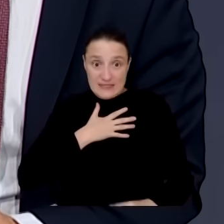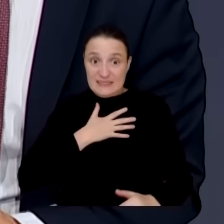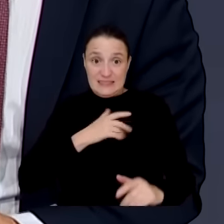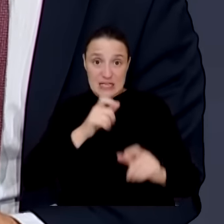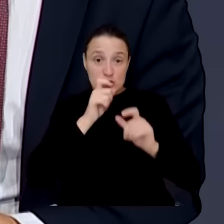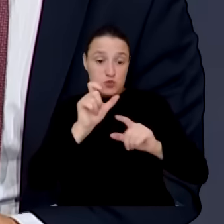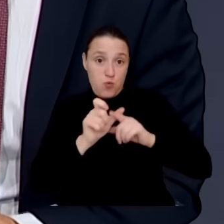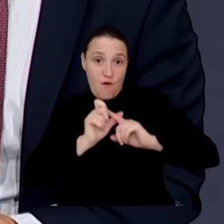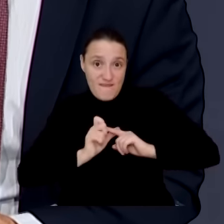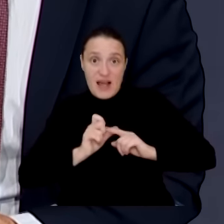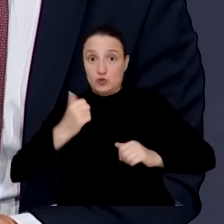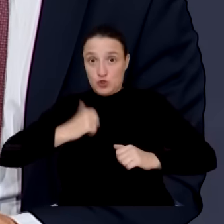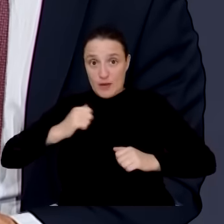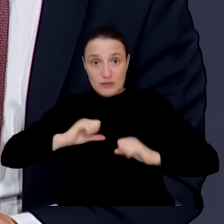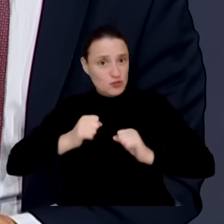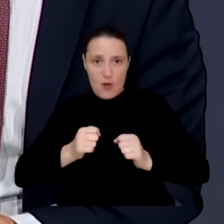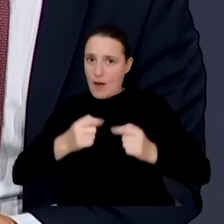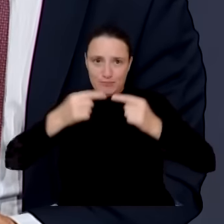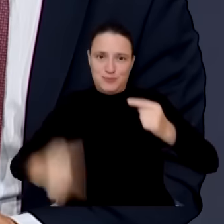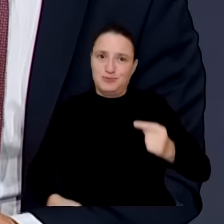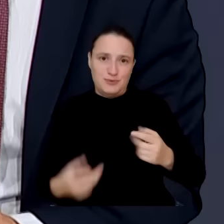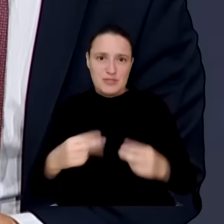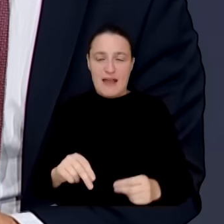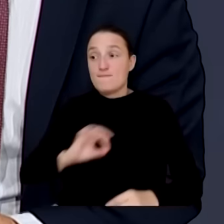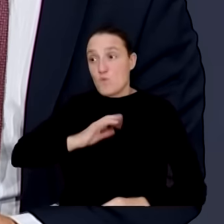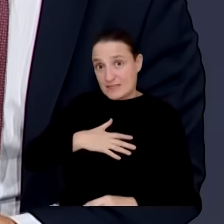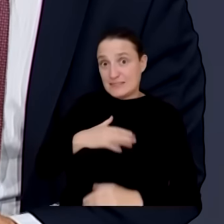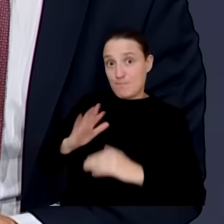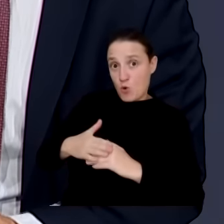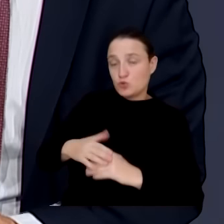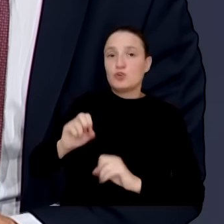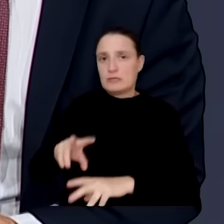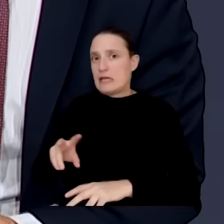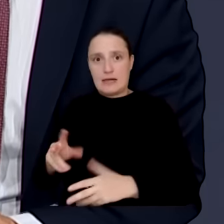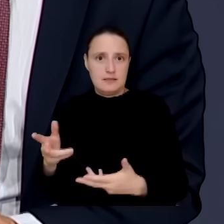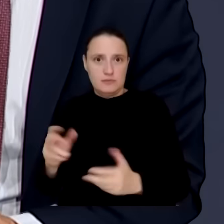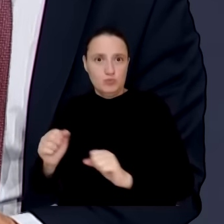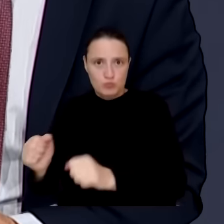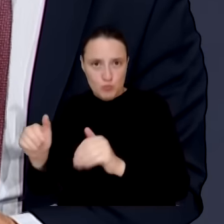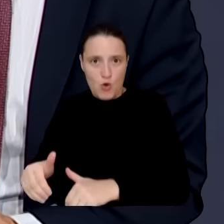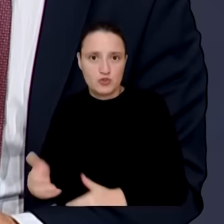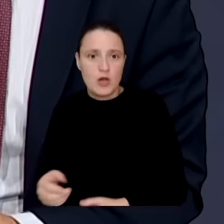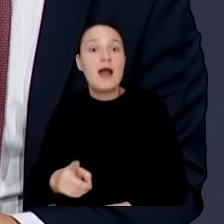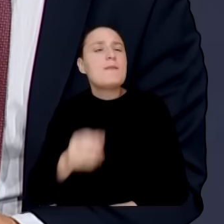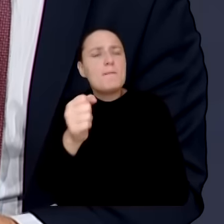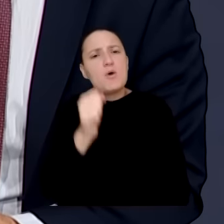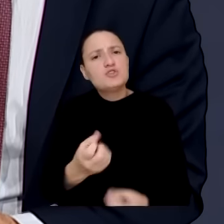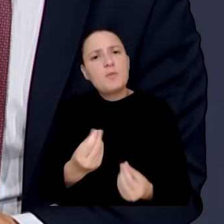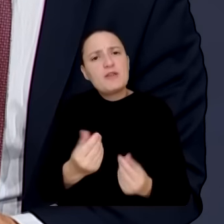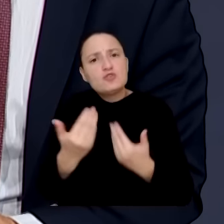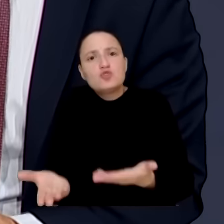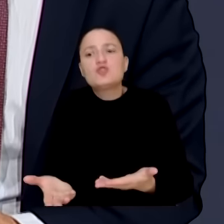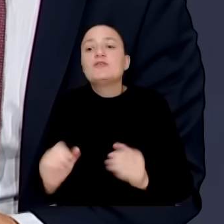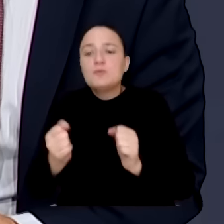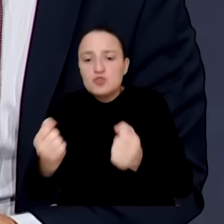siebie do swoich działań i do działań swojego męża no bo te pieniądze to są pieniądze publiczne które zostały powierzone posłom do tego aby funkcjonowali w